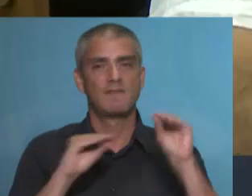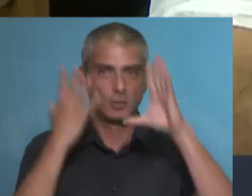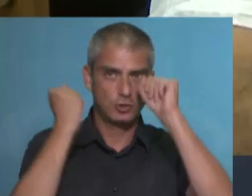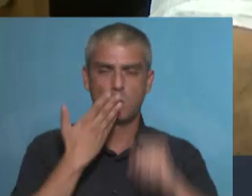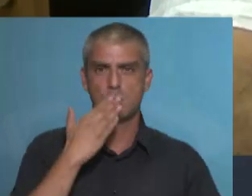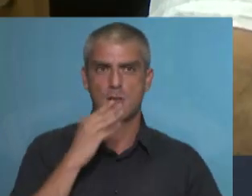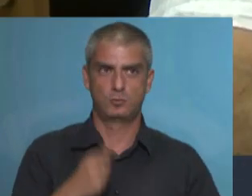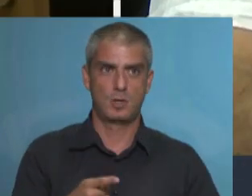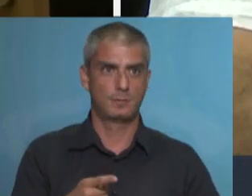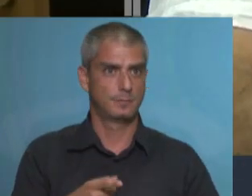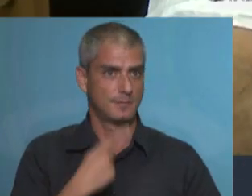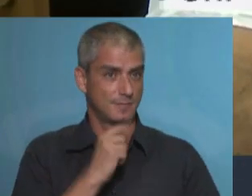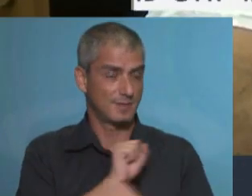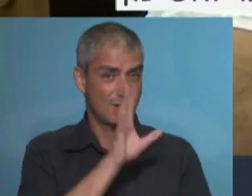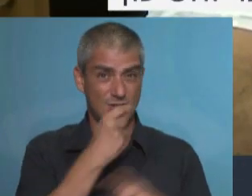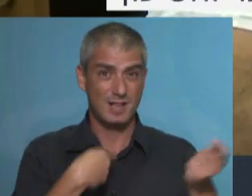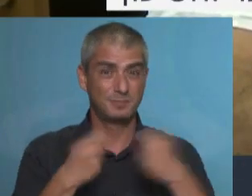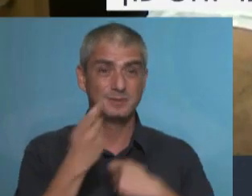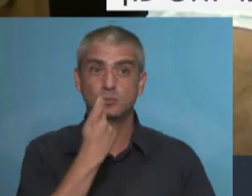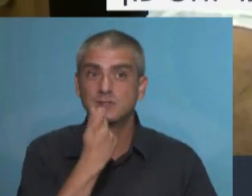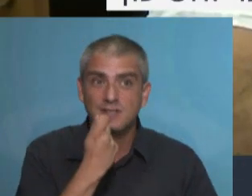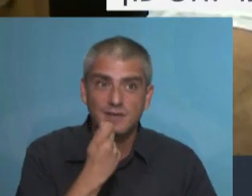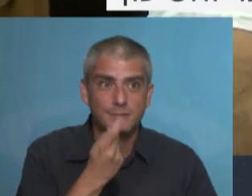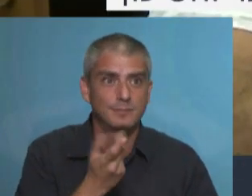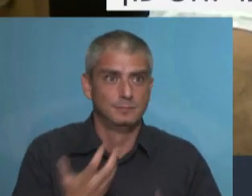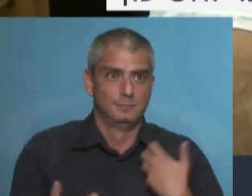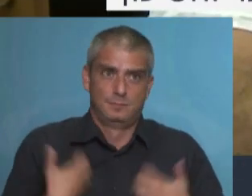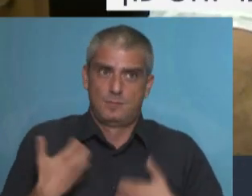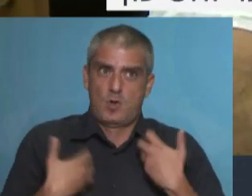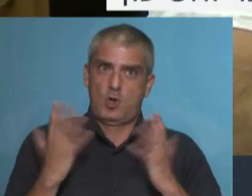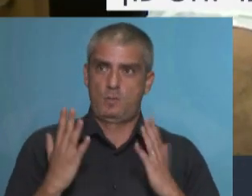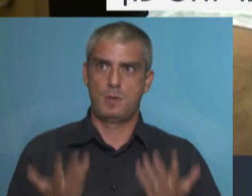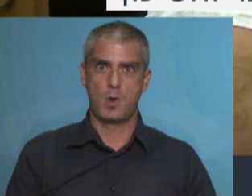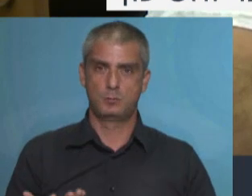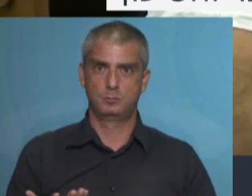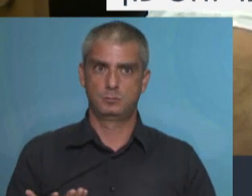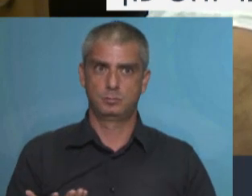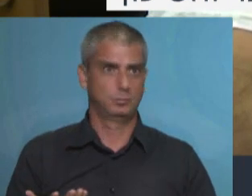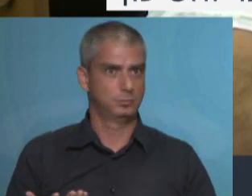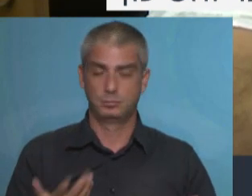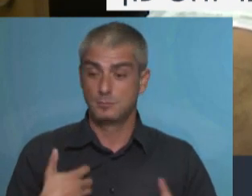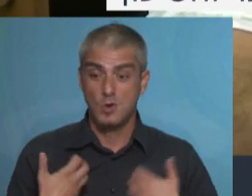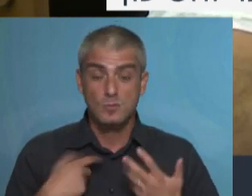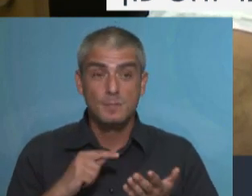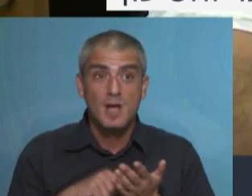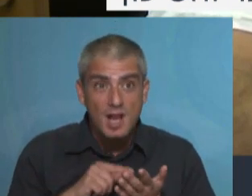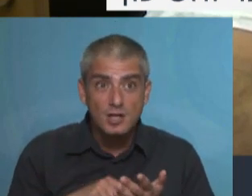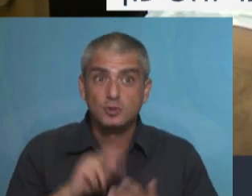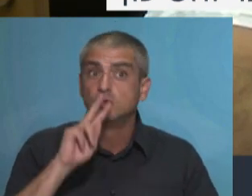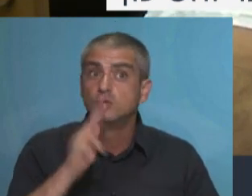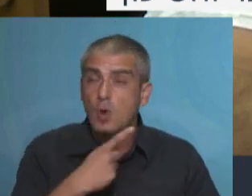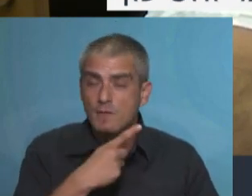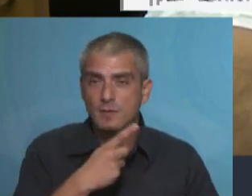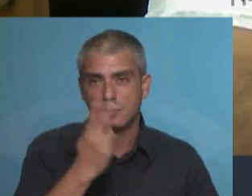לירושלים. הטענות שלהם על בזבוז כספים הן טענות מקוממות. הן מקוממות כיוון ששוב